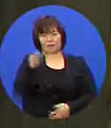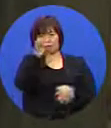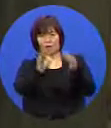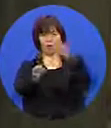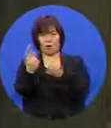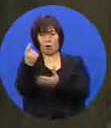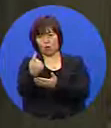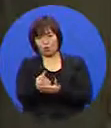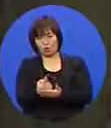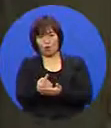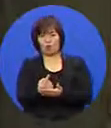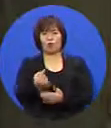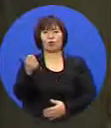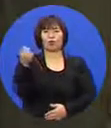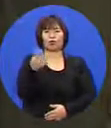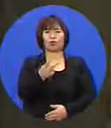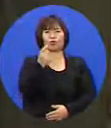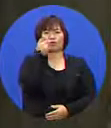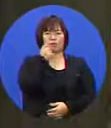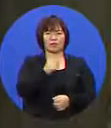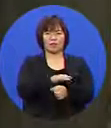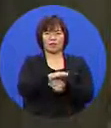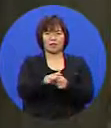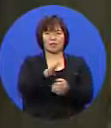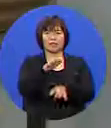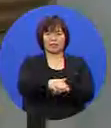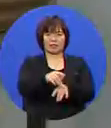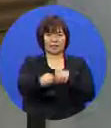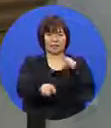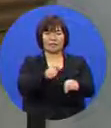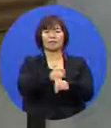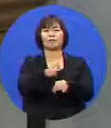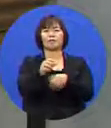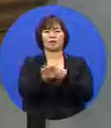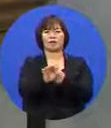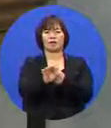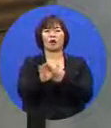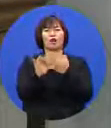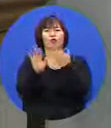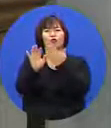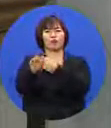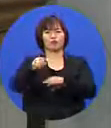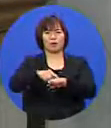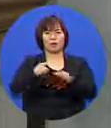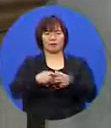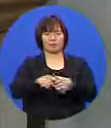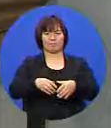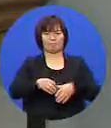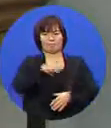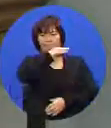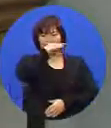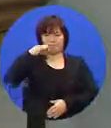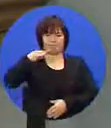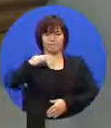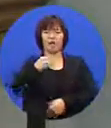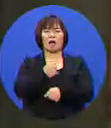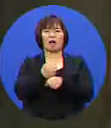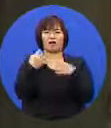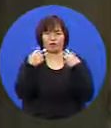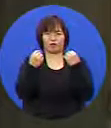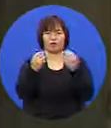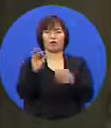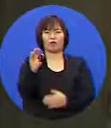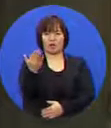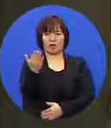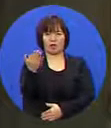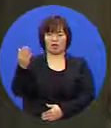찾아들고 또 그리고 자비를 실천하면 실천할수록 마음의 평정심을 유지하게 됩니다. 또